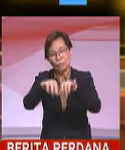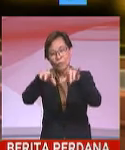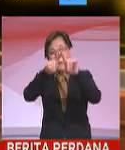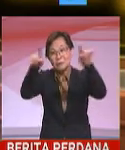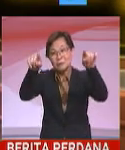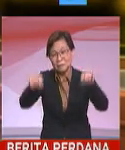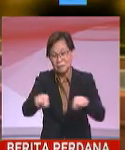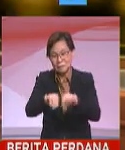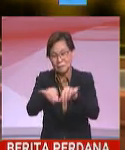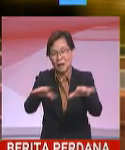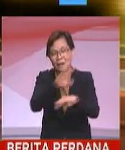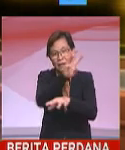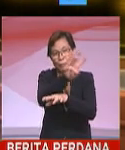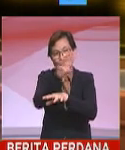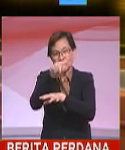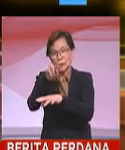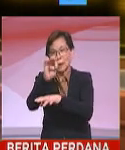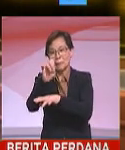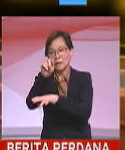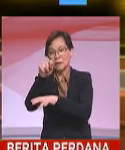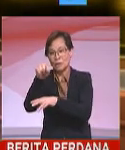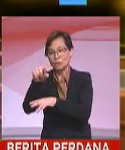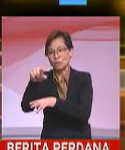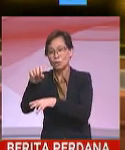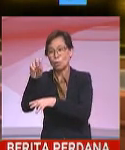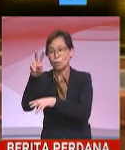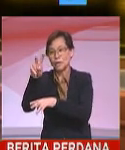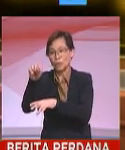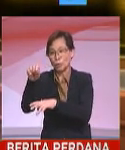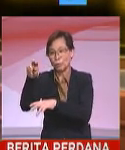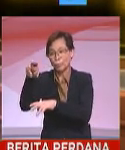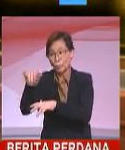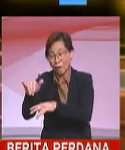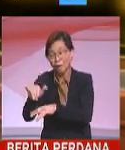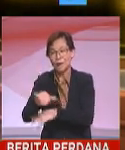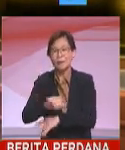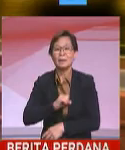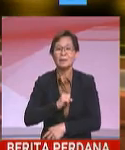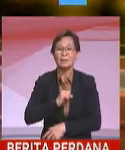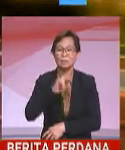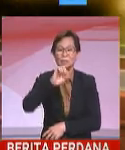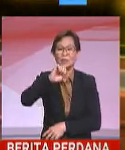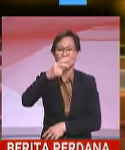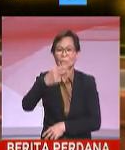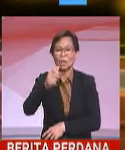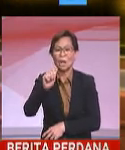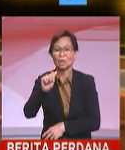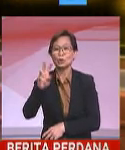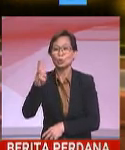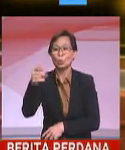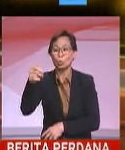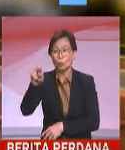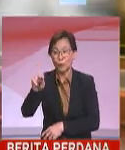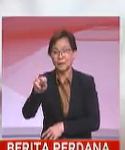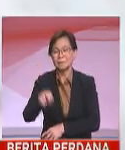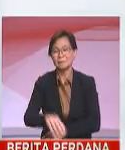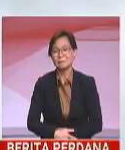di www.met.gov.my. Saya Syazwani Yahya. Assalamualaikum.